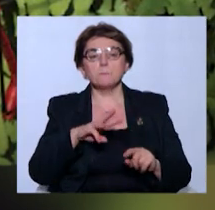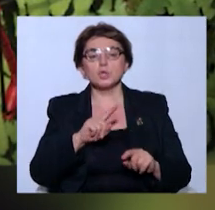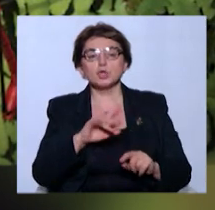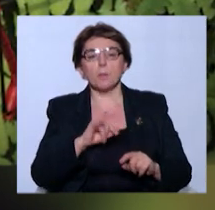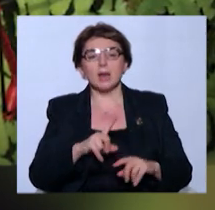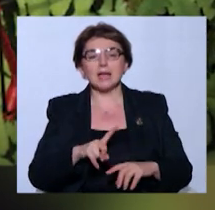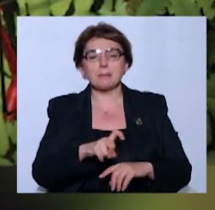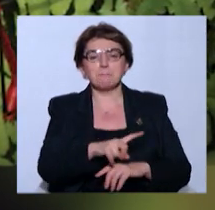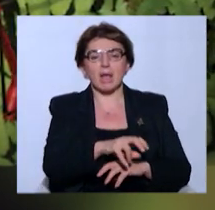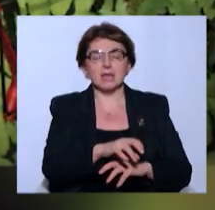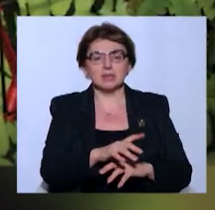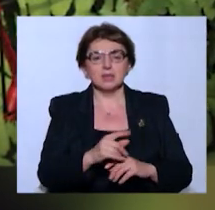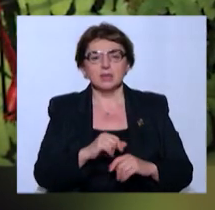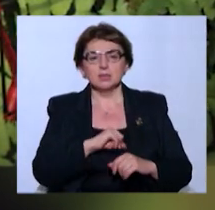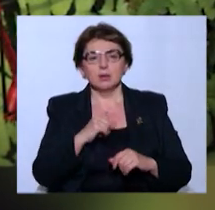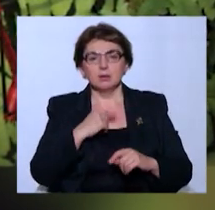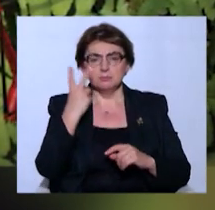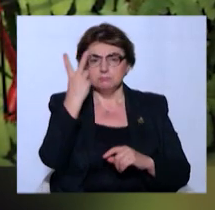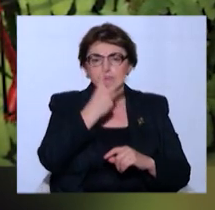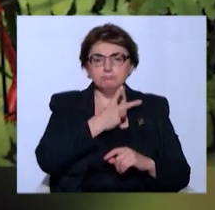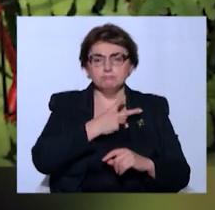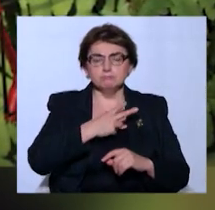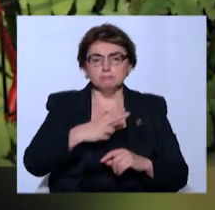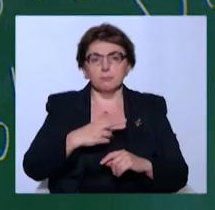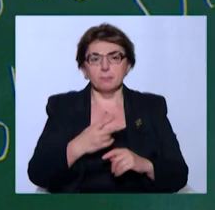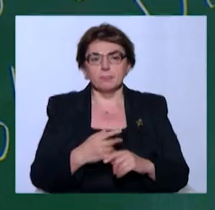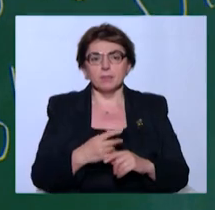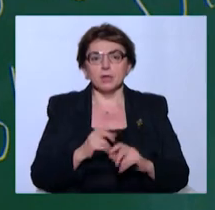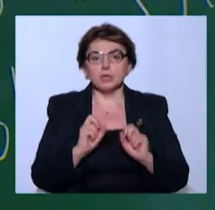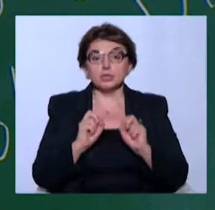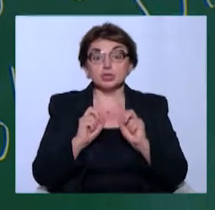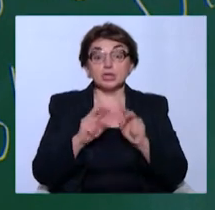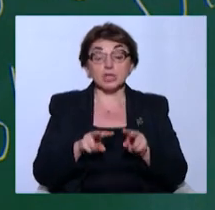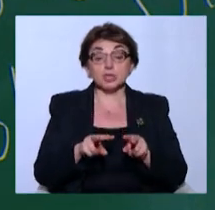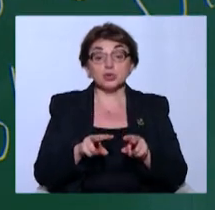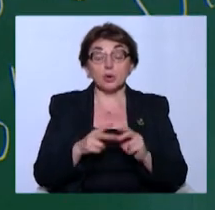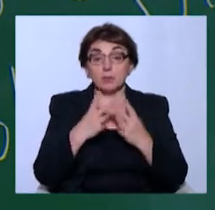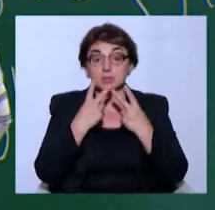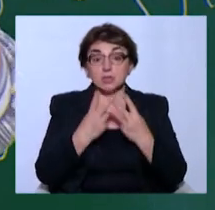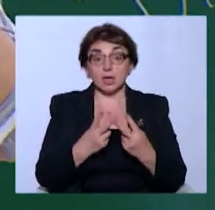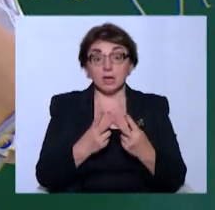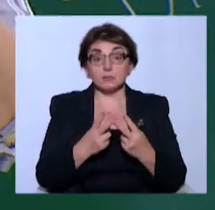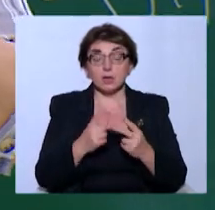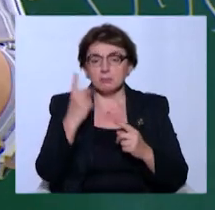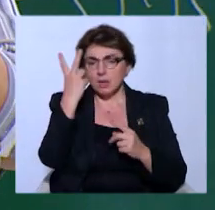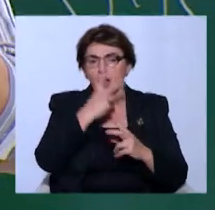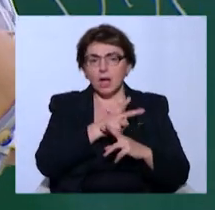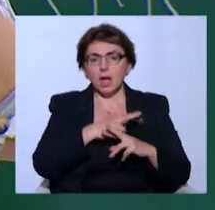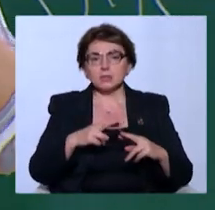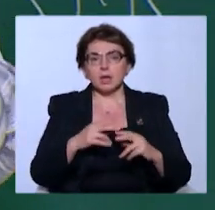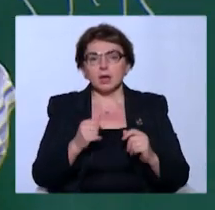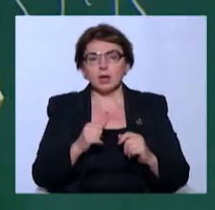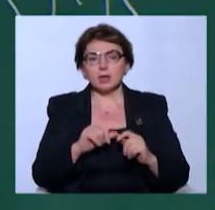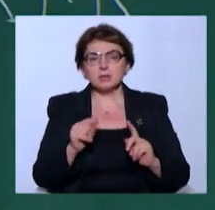ემგვანება მარცვლოვანი მცენარის ფოთოლს. გარდა ამისა, ზოგიერთი ფილუბი მაგალითად